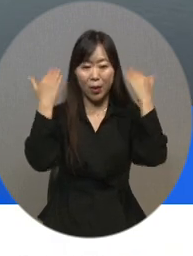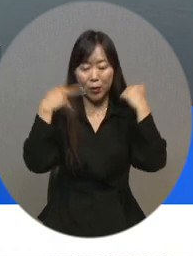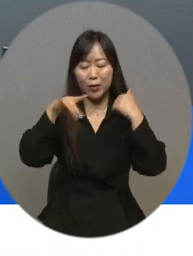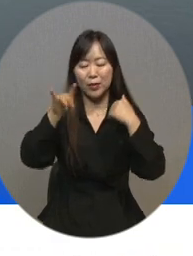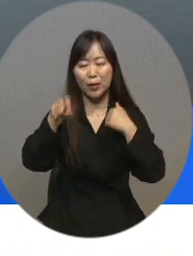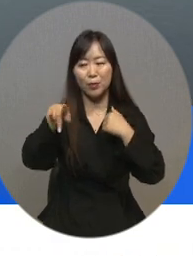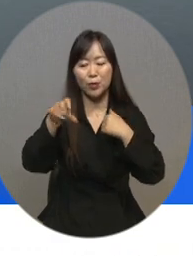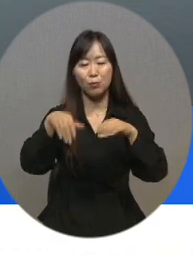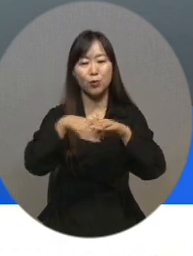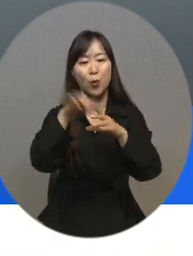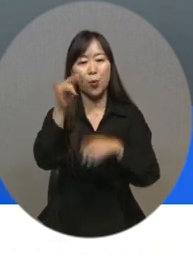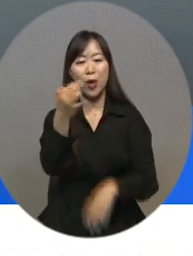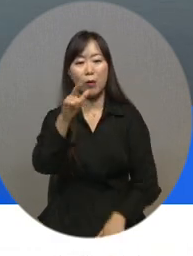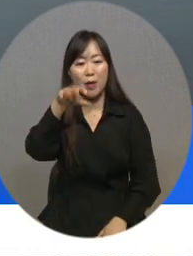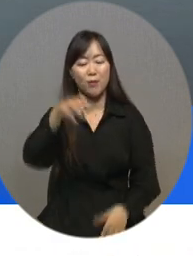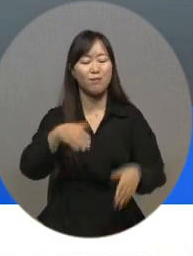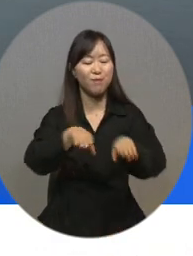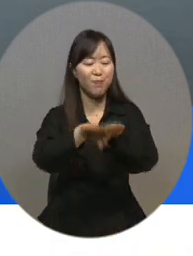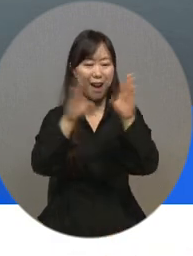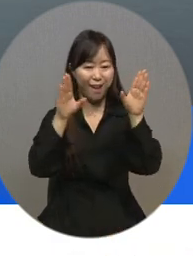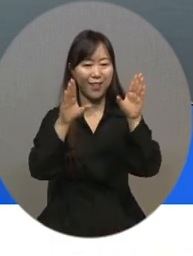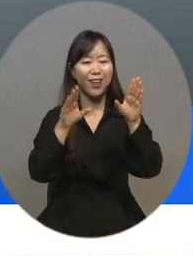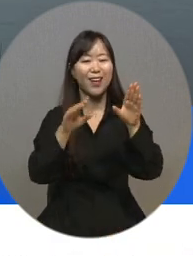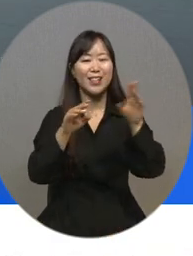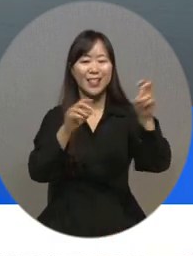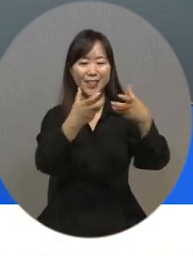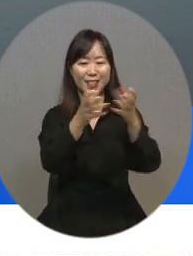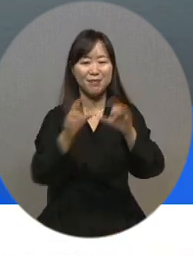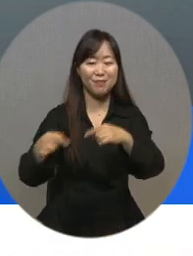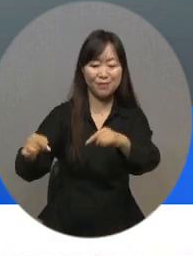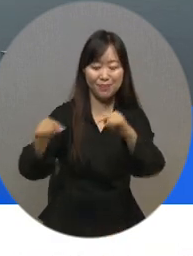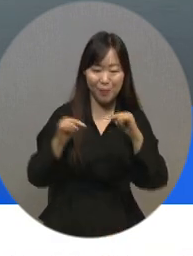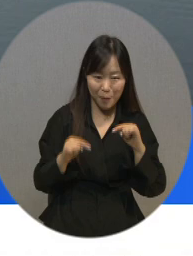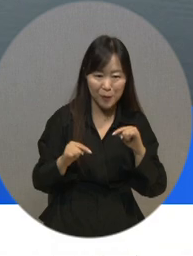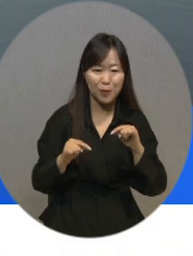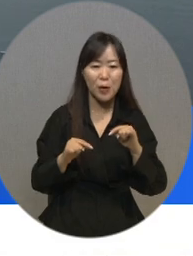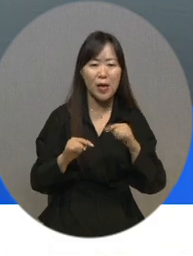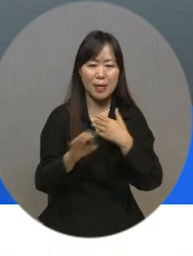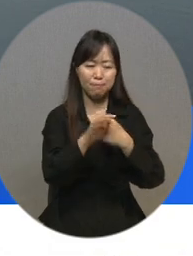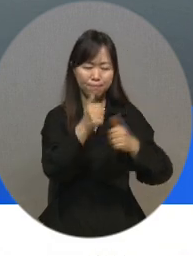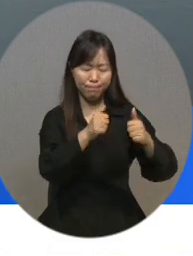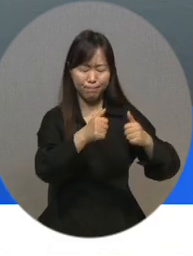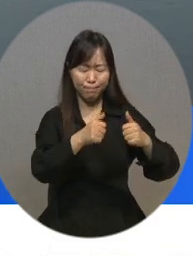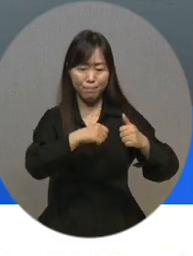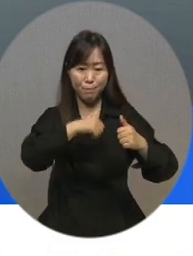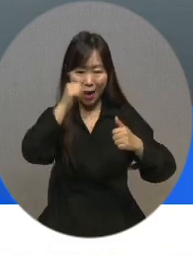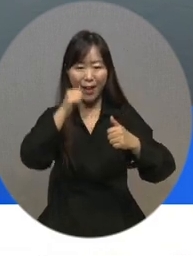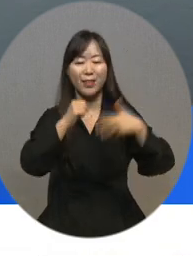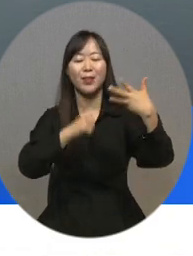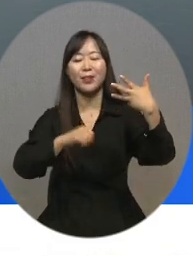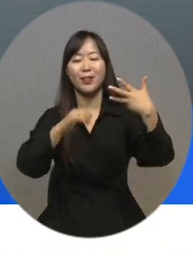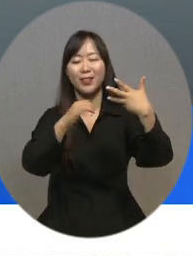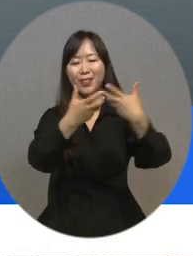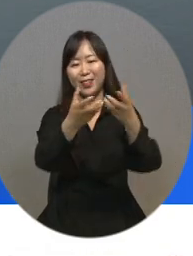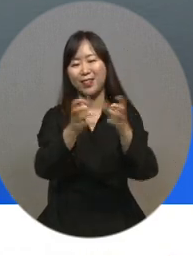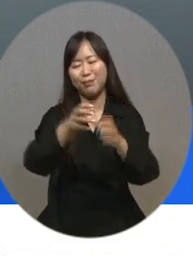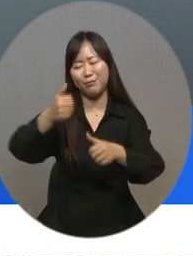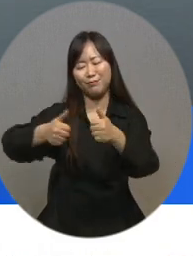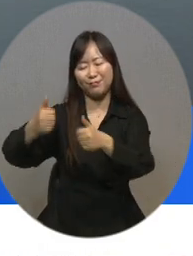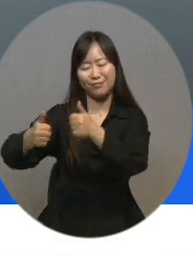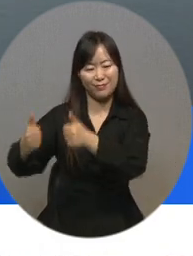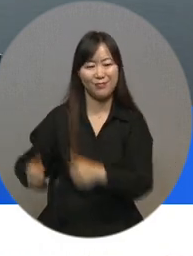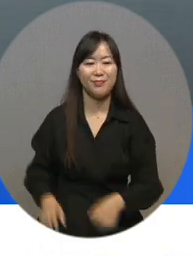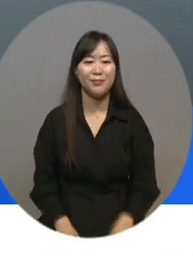열립니다 Bo 크루 21개 팀이 참가한 이번 대회에서는 예선을 통과한 여덟 개 팀이 우승을 놓고 격돌하게